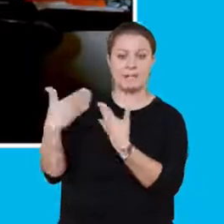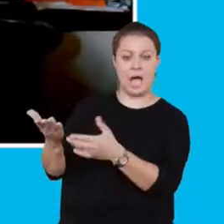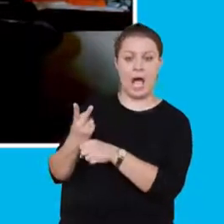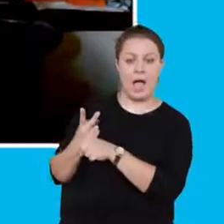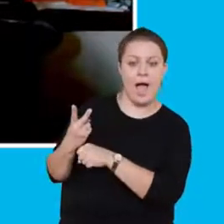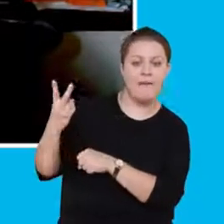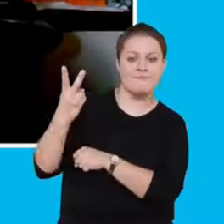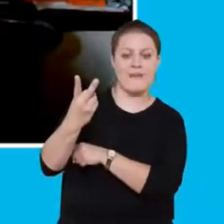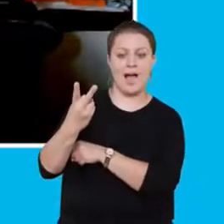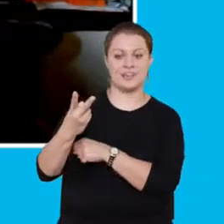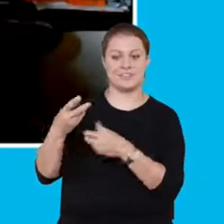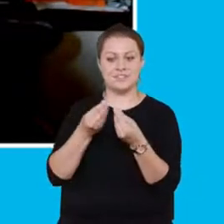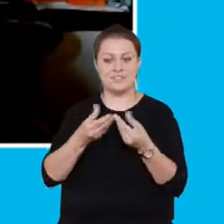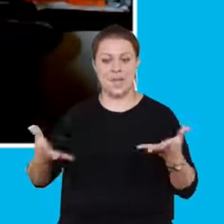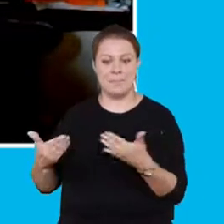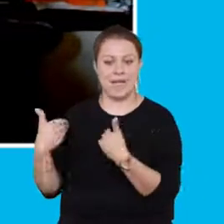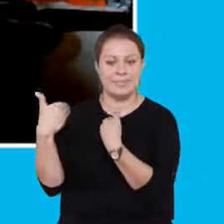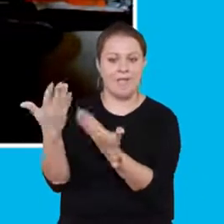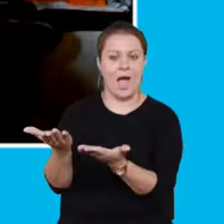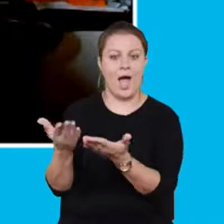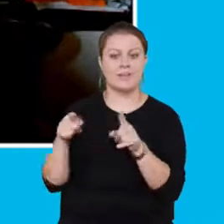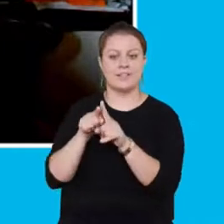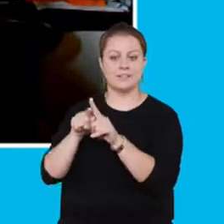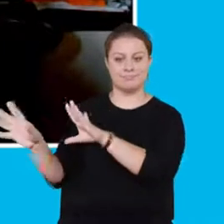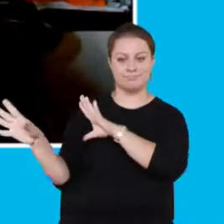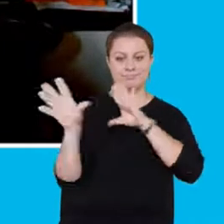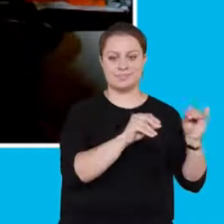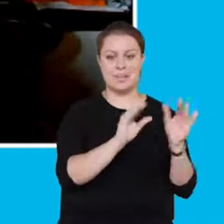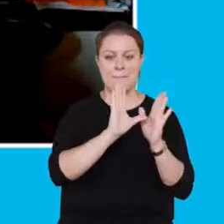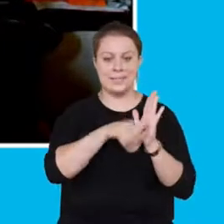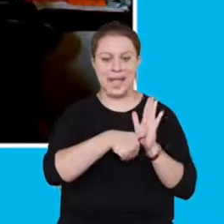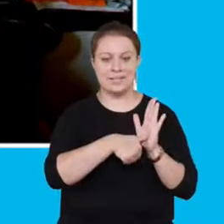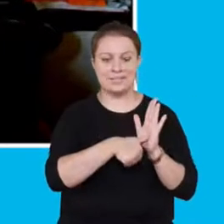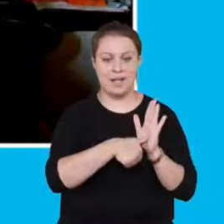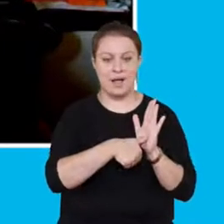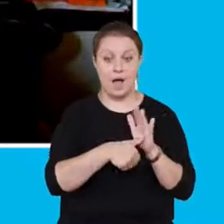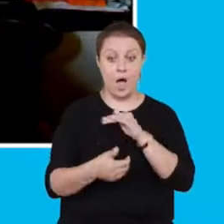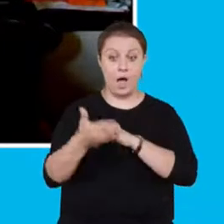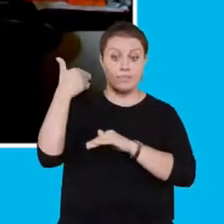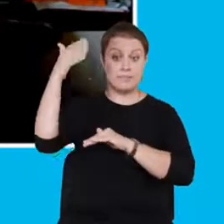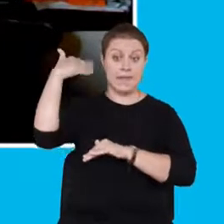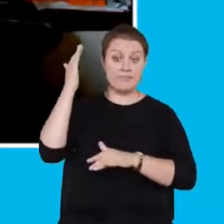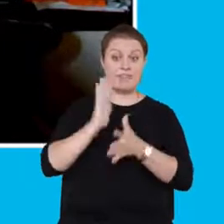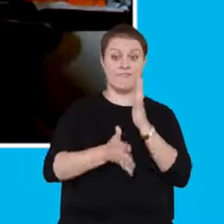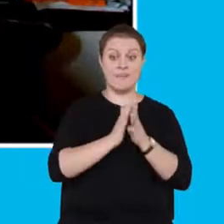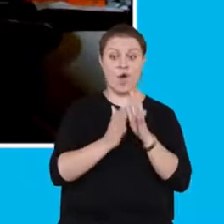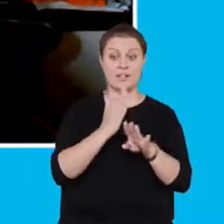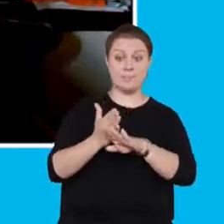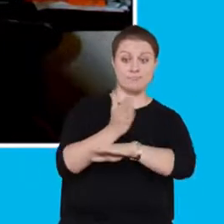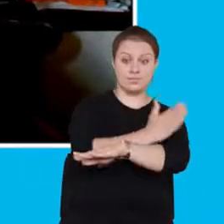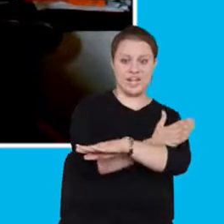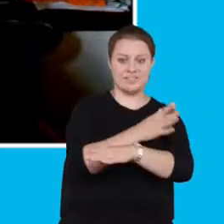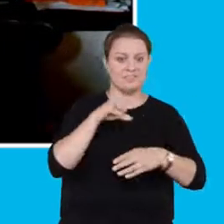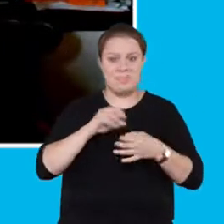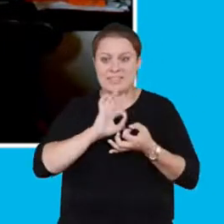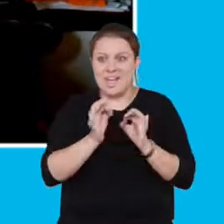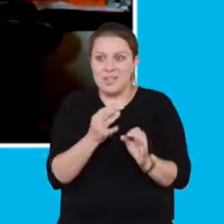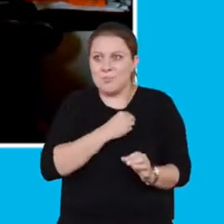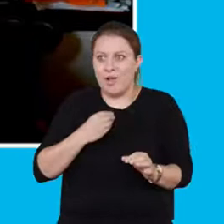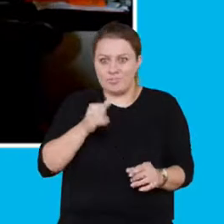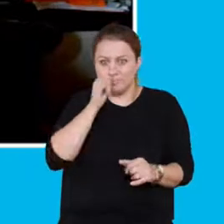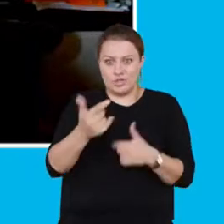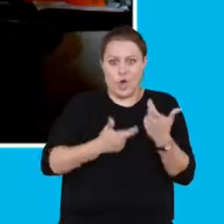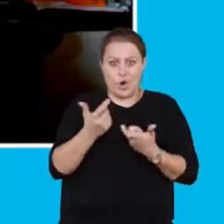im ziemię, potem przenosząc do miast. To była wielka rzecz, której przedwojenna Polska w życiu nie mogła nawet próbować